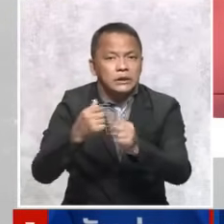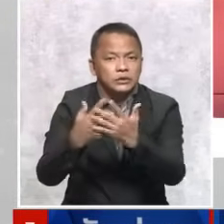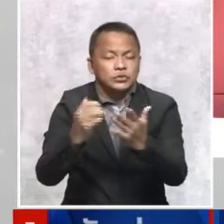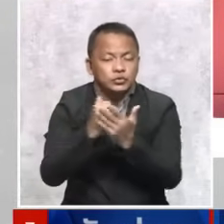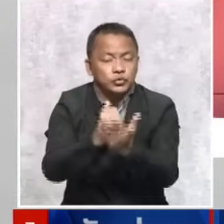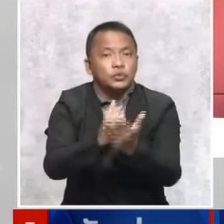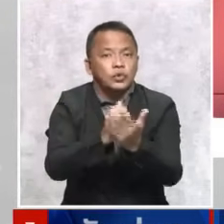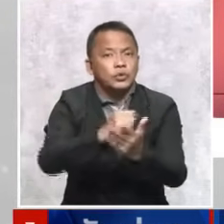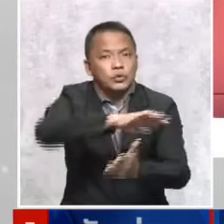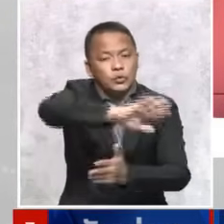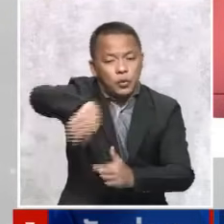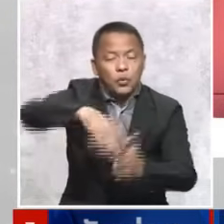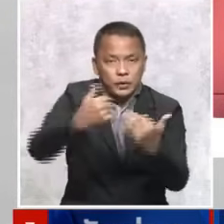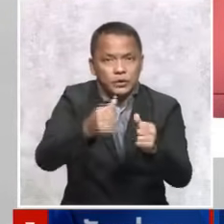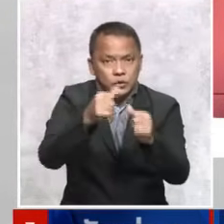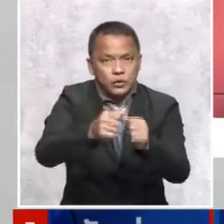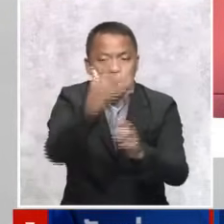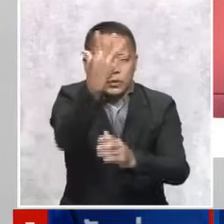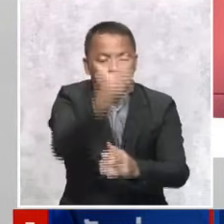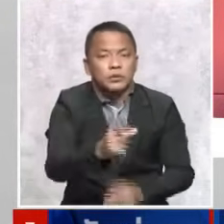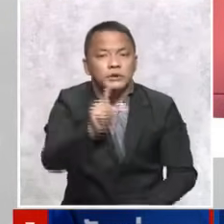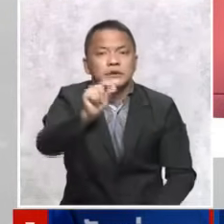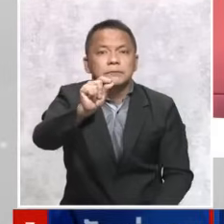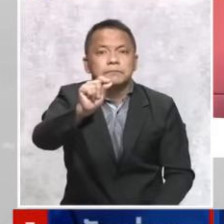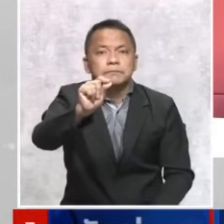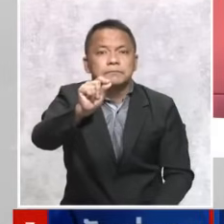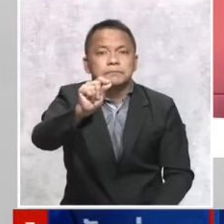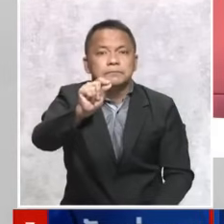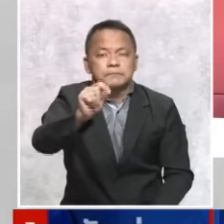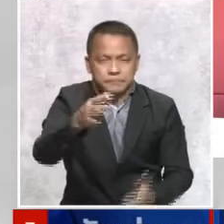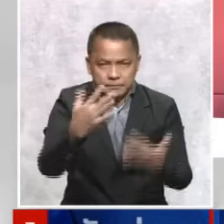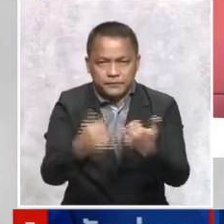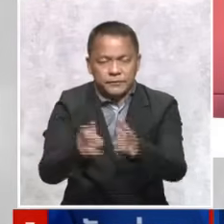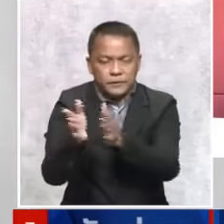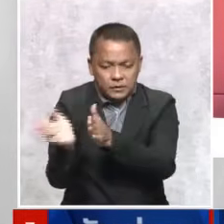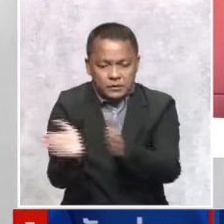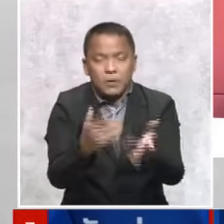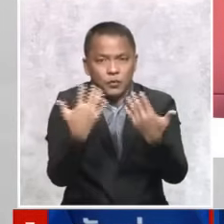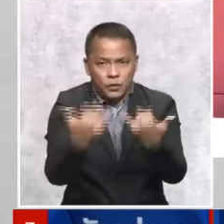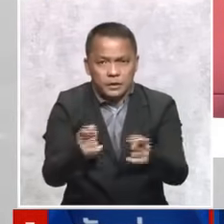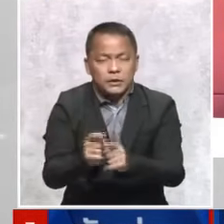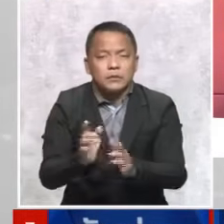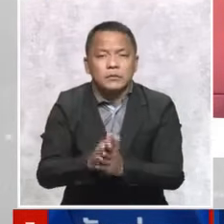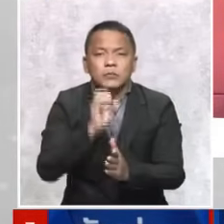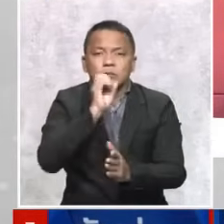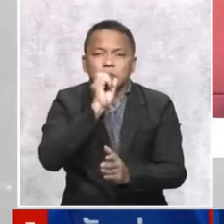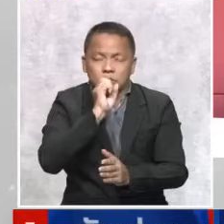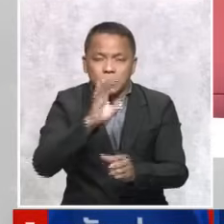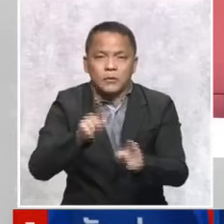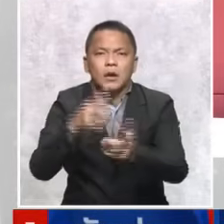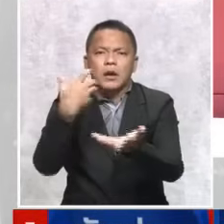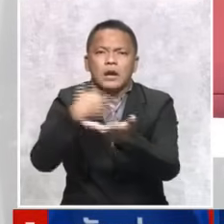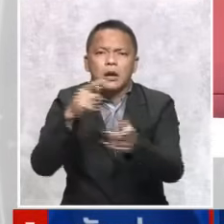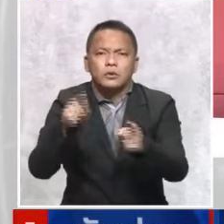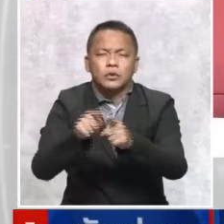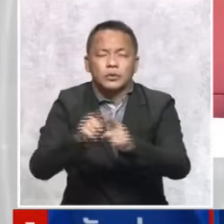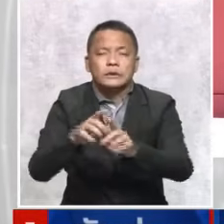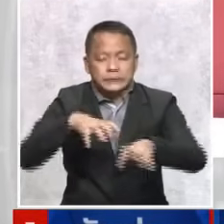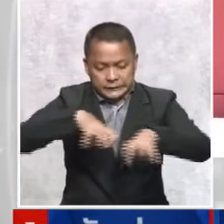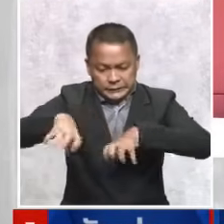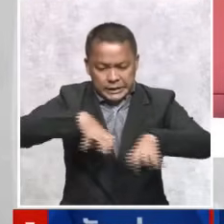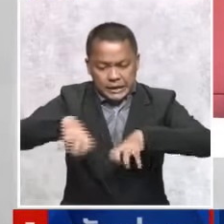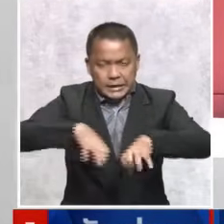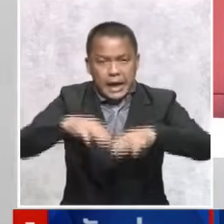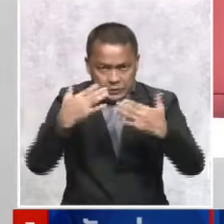การช่วยเหลืออยู่อีกตอนนี้เหลือ20รายด้วยกันและนอกจากนี้นะคะคุณปราณปรีก็ยังพูดถึงสิ่งที่ต้องดำเนิน